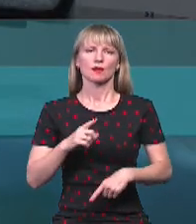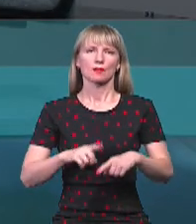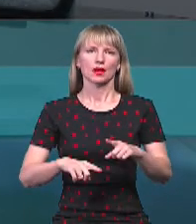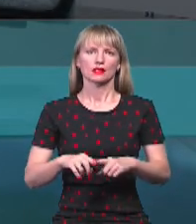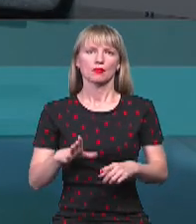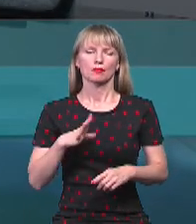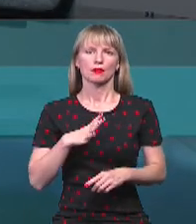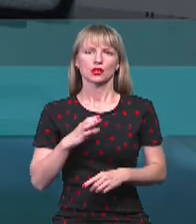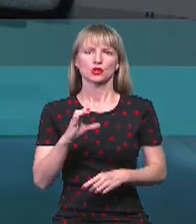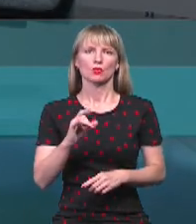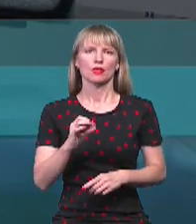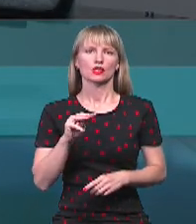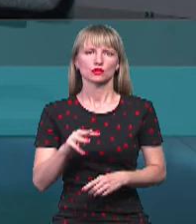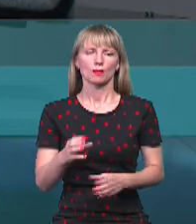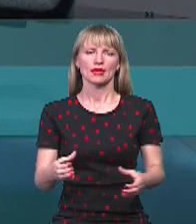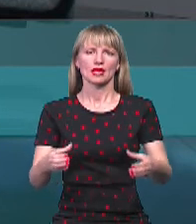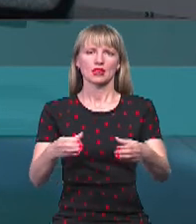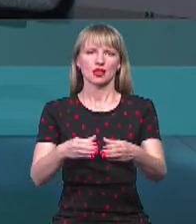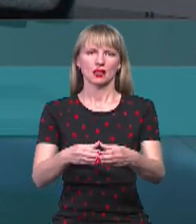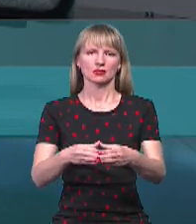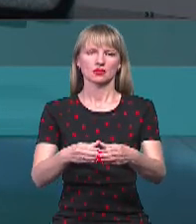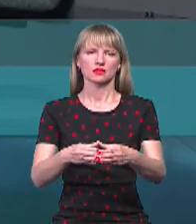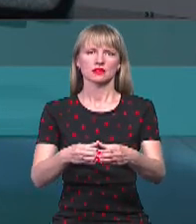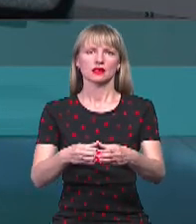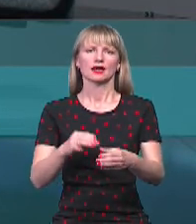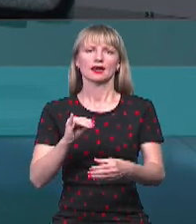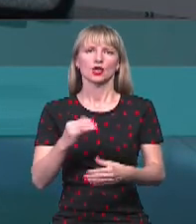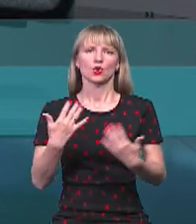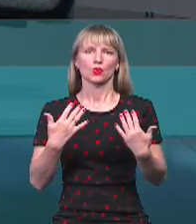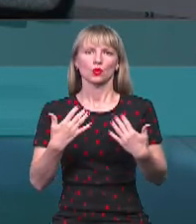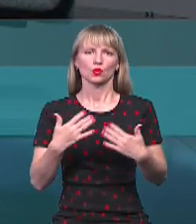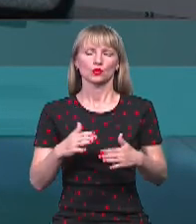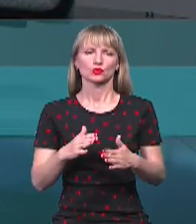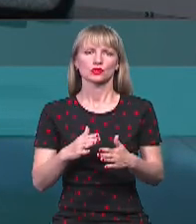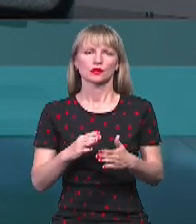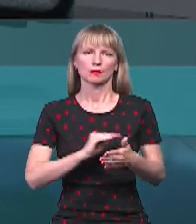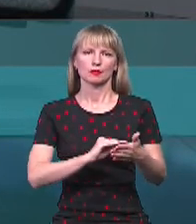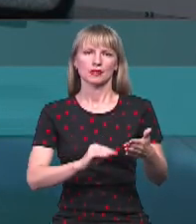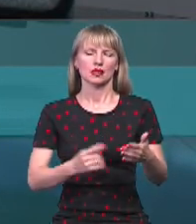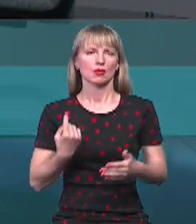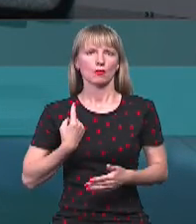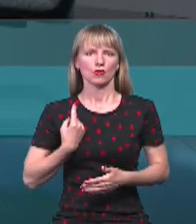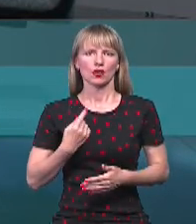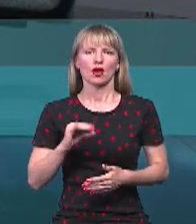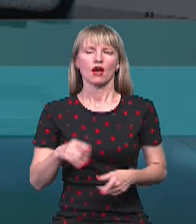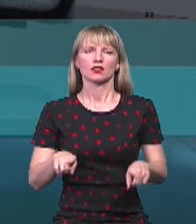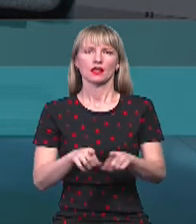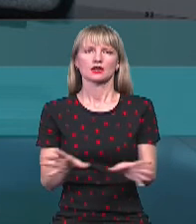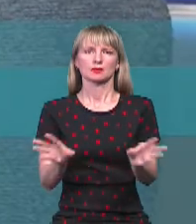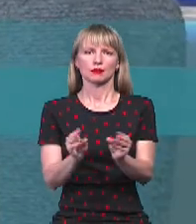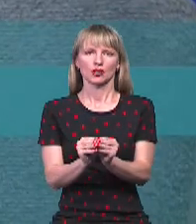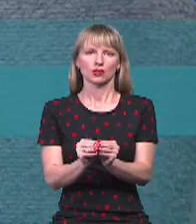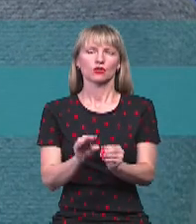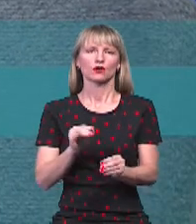бути суб'єктом, ну тобто єднатися, гуртуватися і вже звертатися не поодиноко, а ось так спільно, і